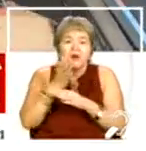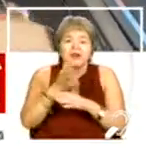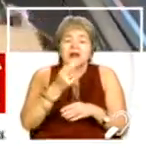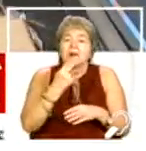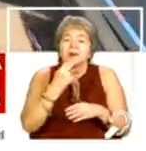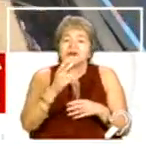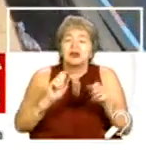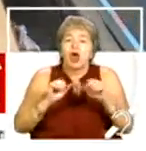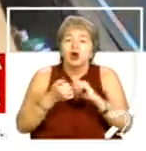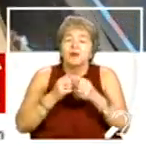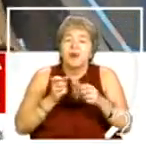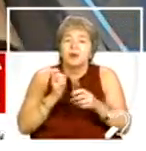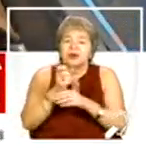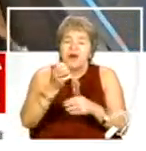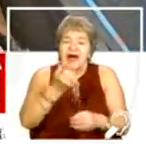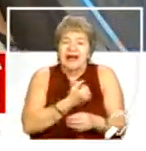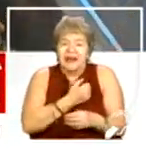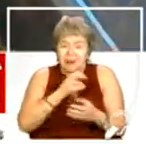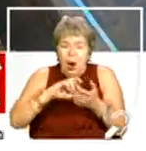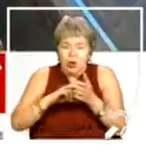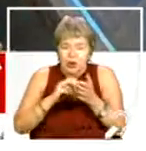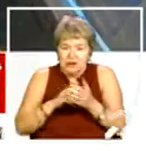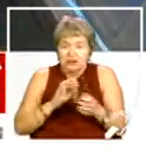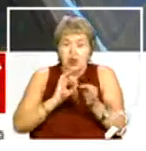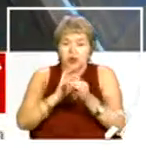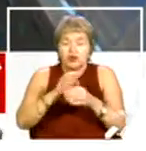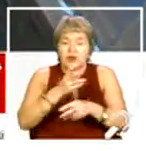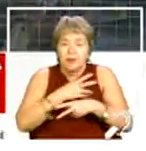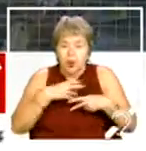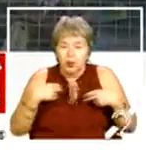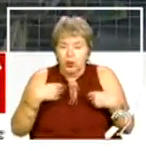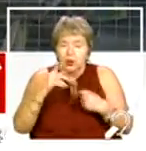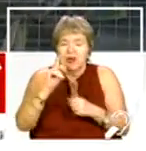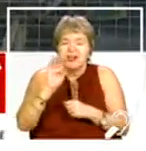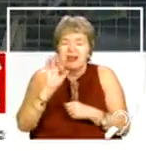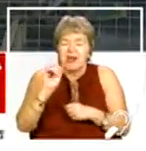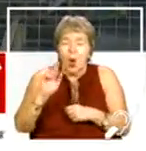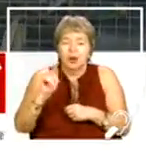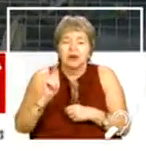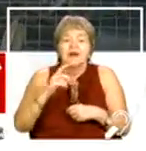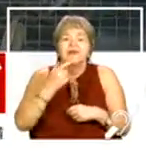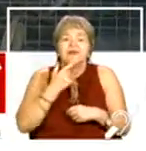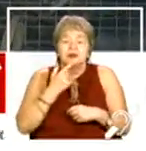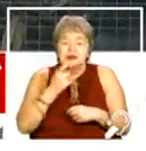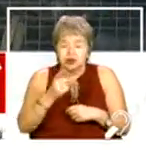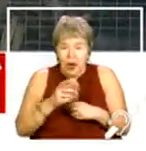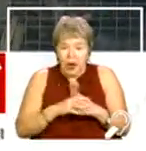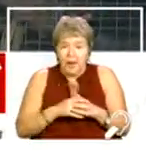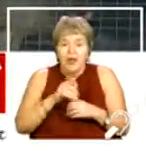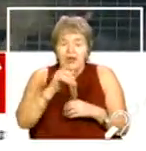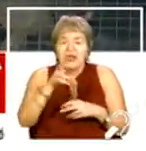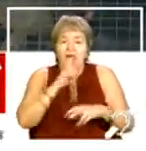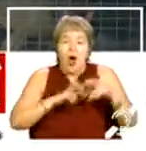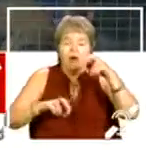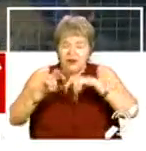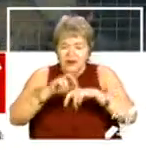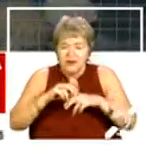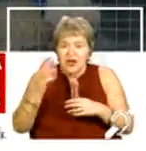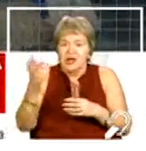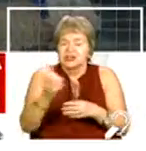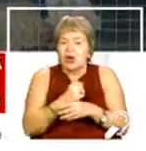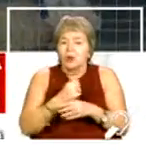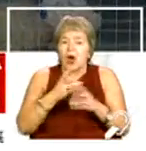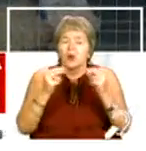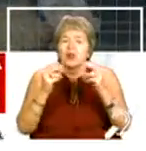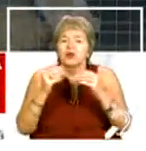de la combaterea criminalității organizate, coordonați de procurorii DICOT Timișoara. Anchetatorii au verificat și au ridicat mai